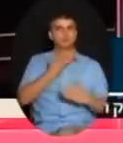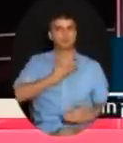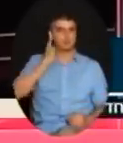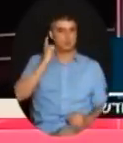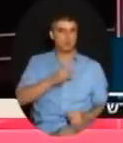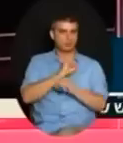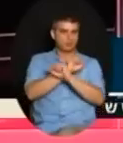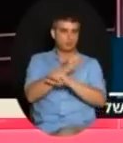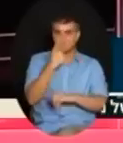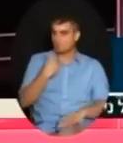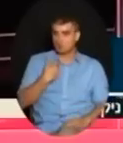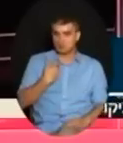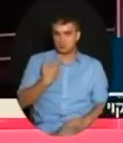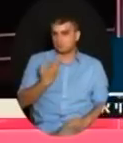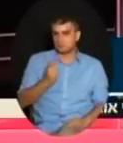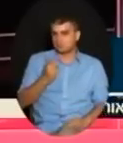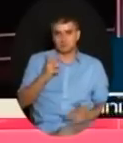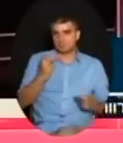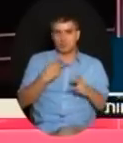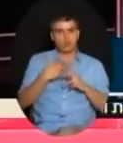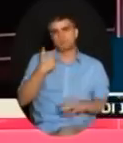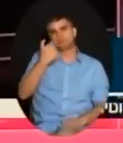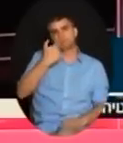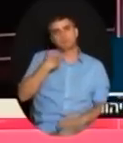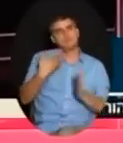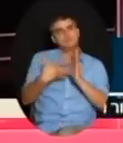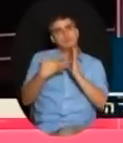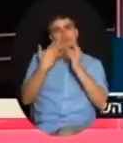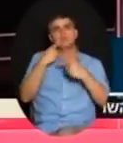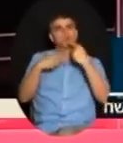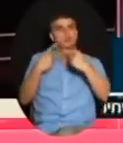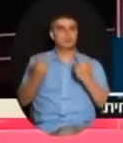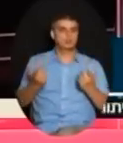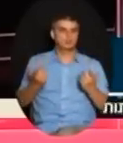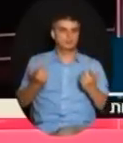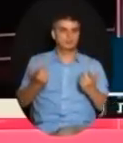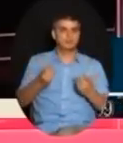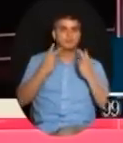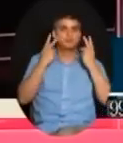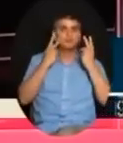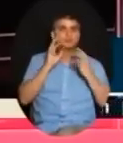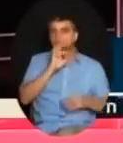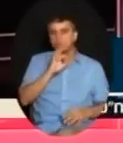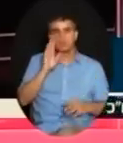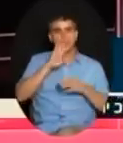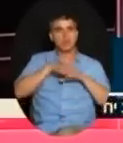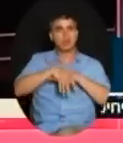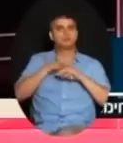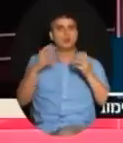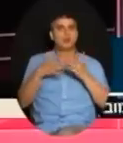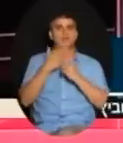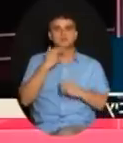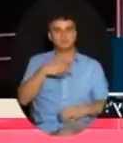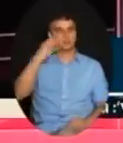אולמרט, ומבחינתי לא, בטח לא עמדתי עם סטופר וספרתי את השנים, אלא המשמעות של זה לחברה